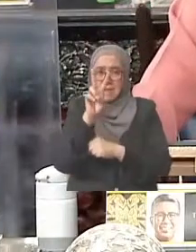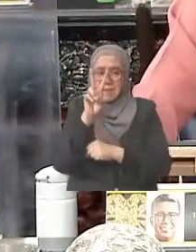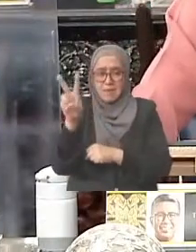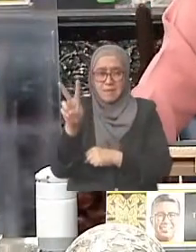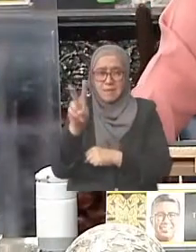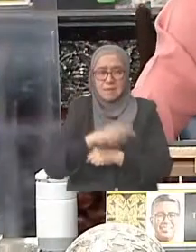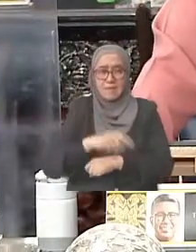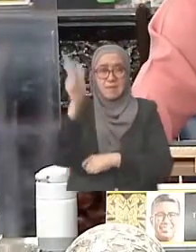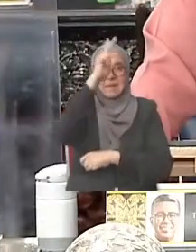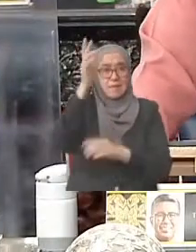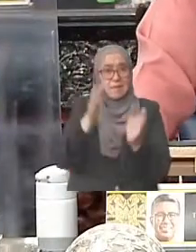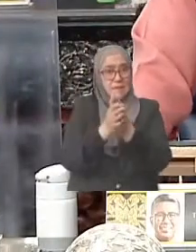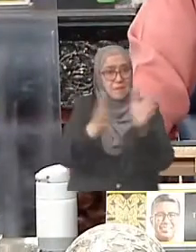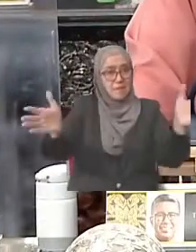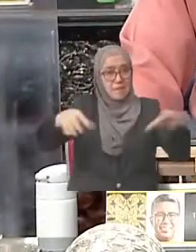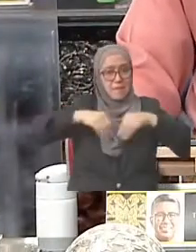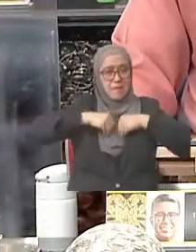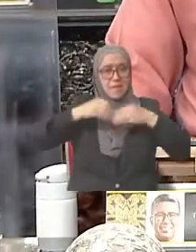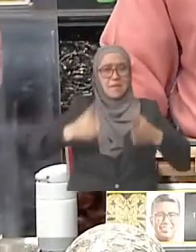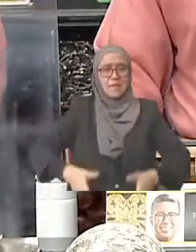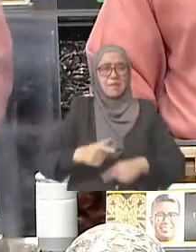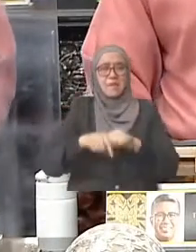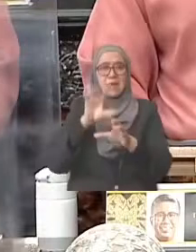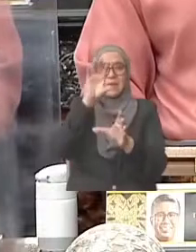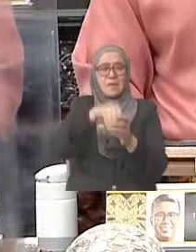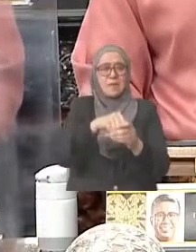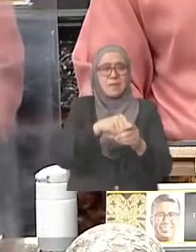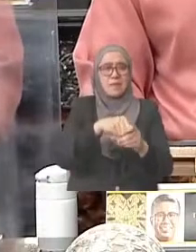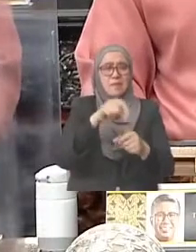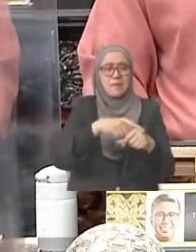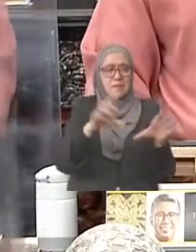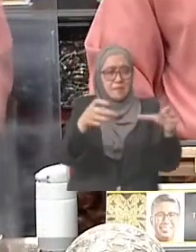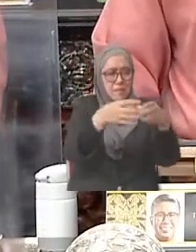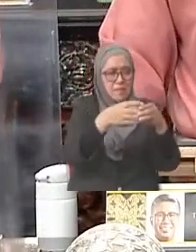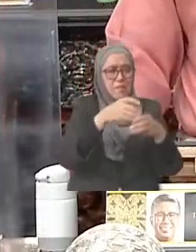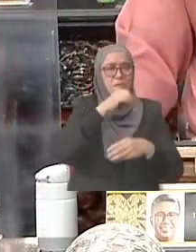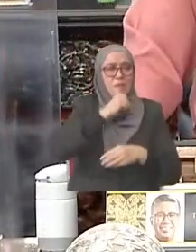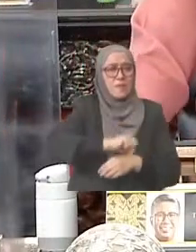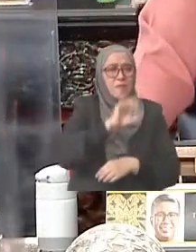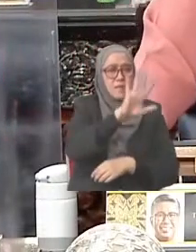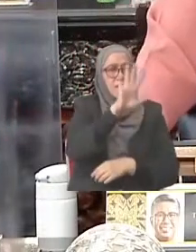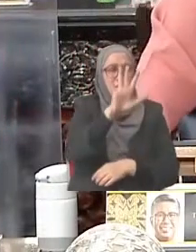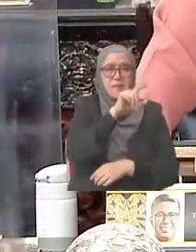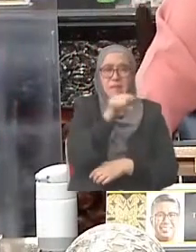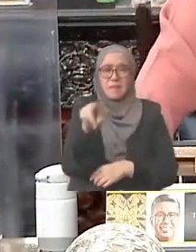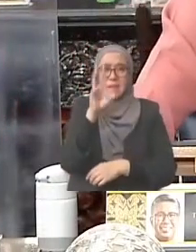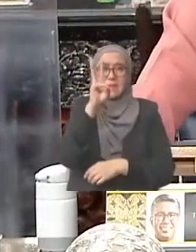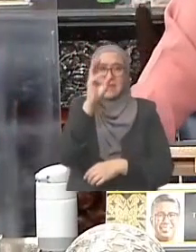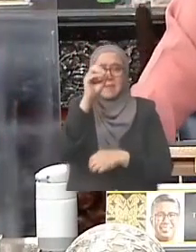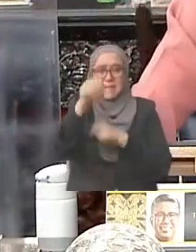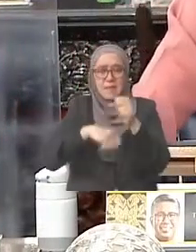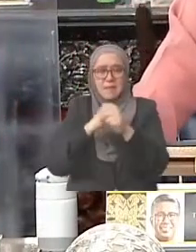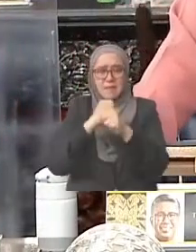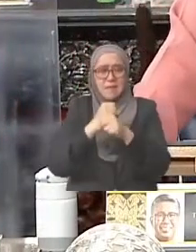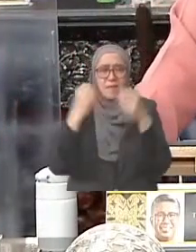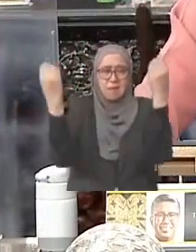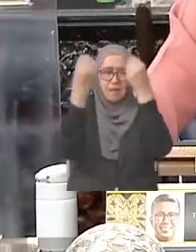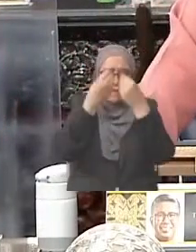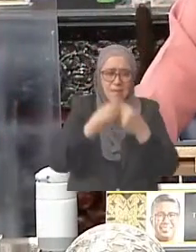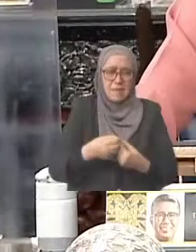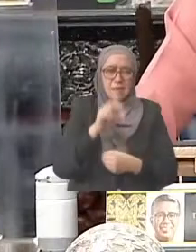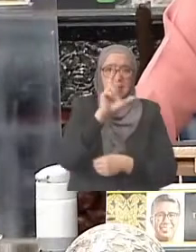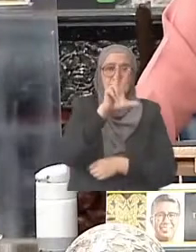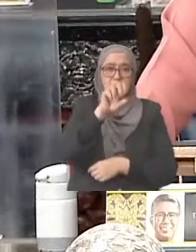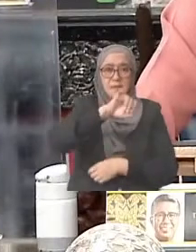penerimaan manfaat ini untuk turut merangkumi mereka yang berumur antara 55 hingga 60 tahun sejumlah 30juta Ringgit